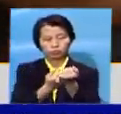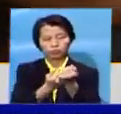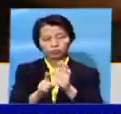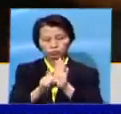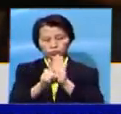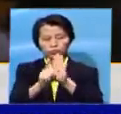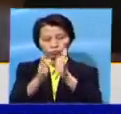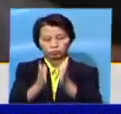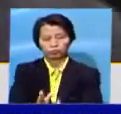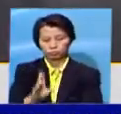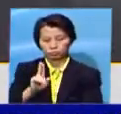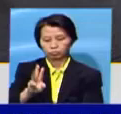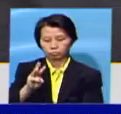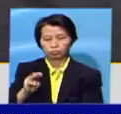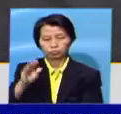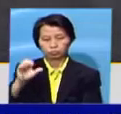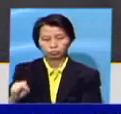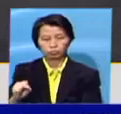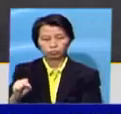masjid